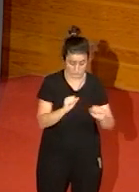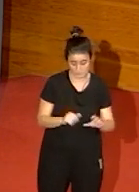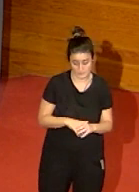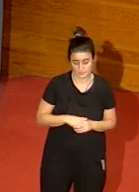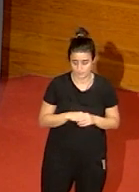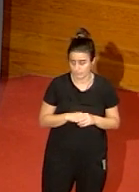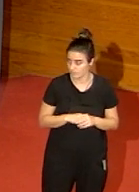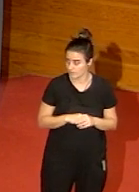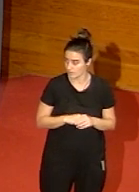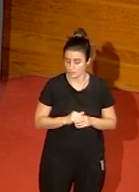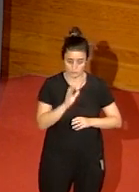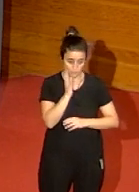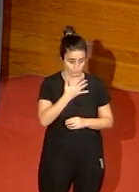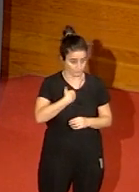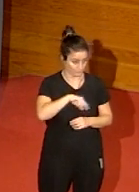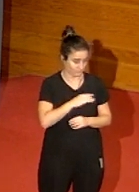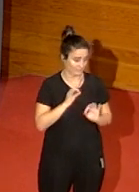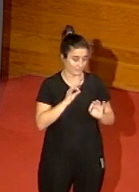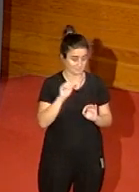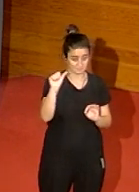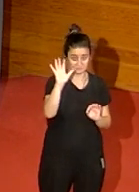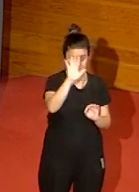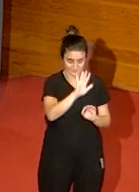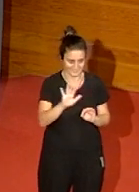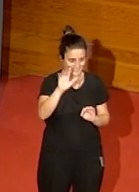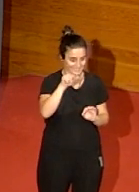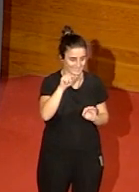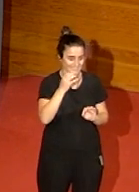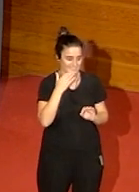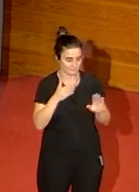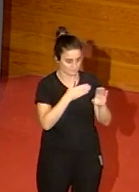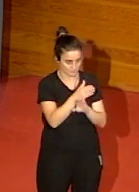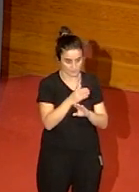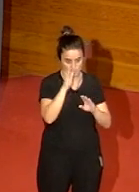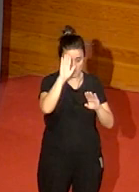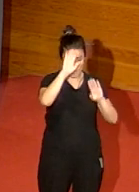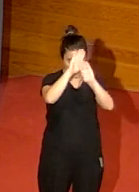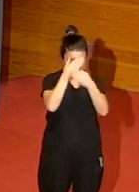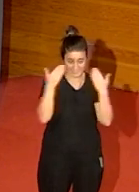gu mendebaldeko kazetaria gara, eta Afganistanera iristen garenean, mendebaldeko prisma bat daukagu, eta hori